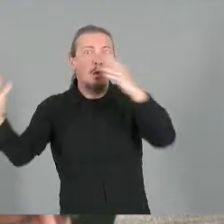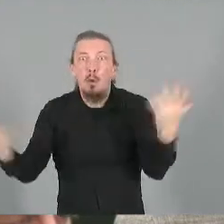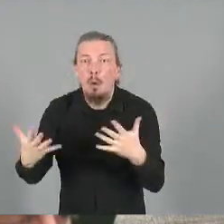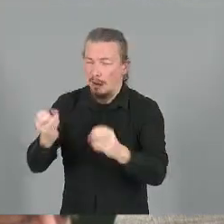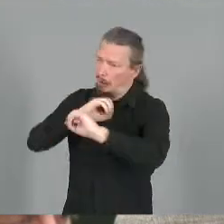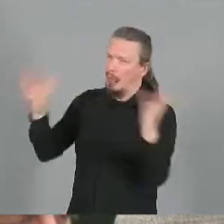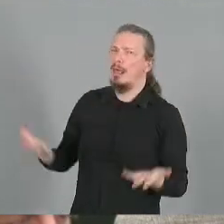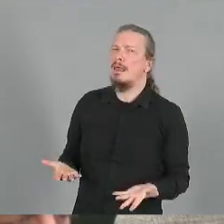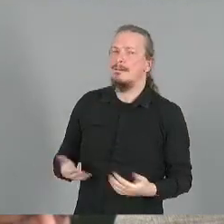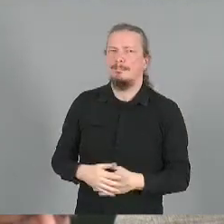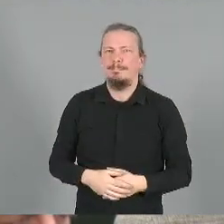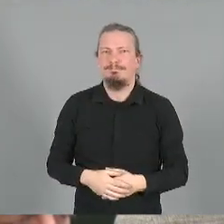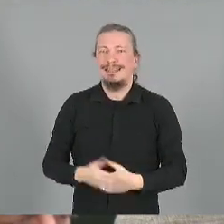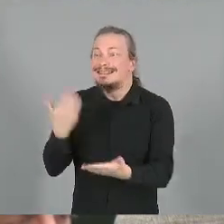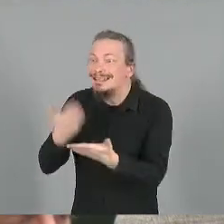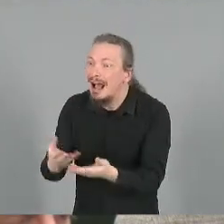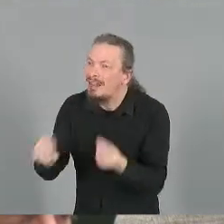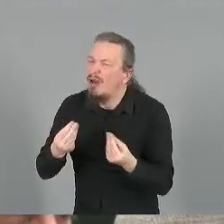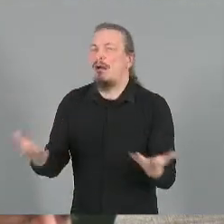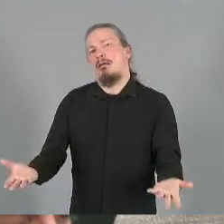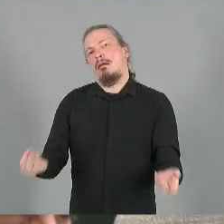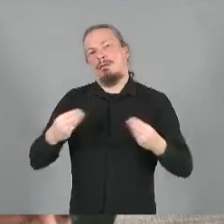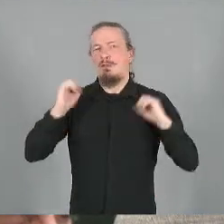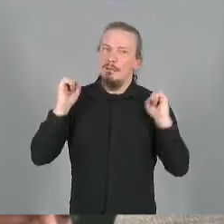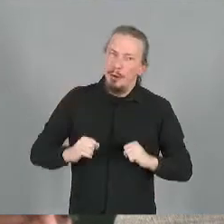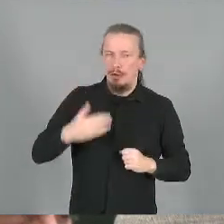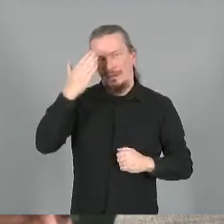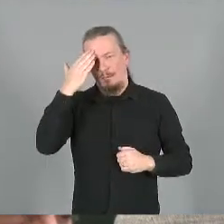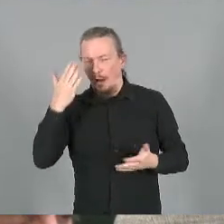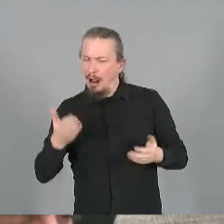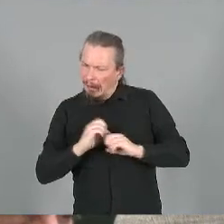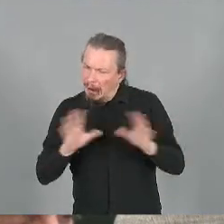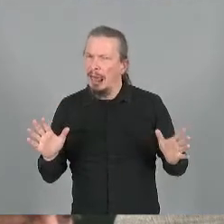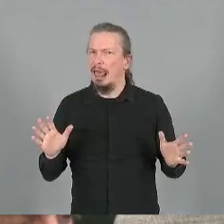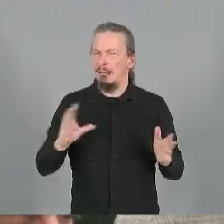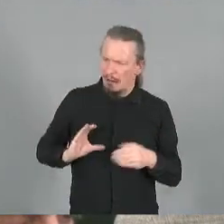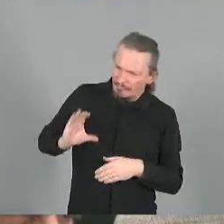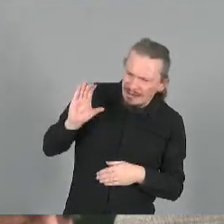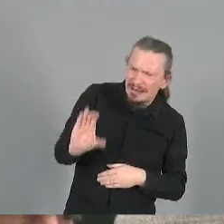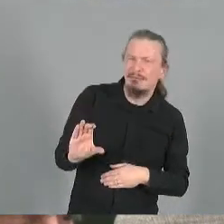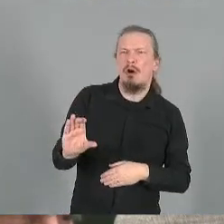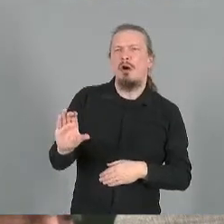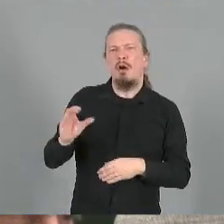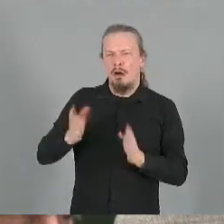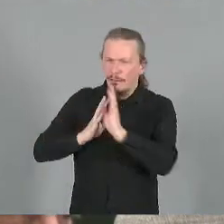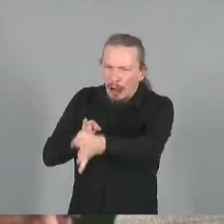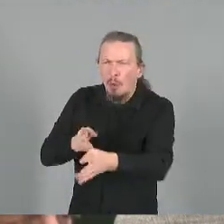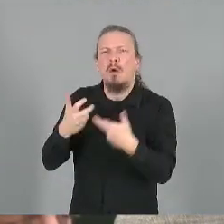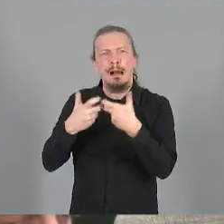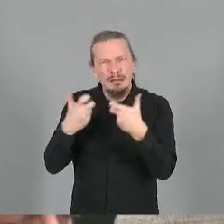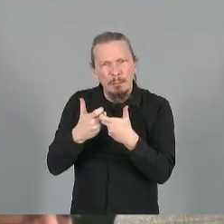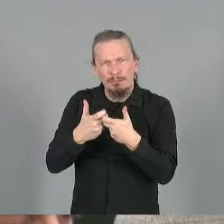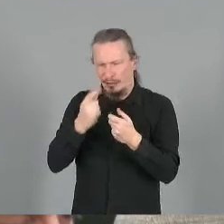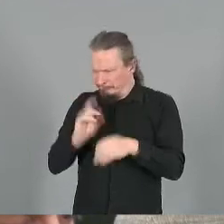métropolitains. Cela nous aurait par exemple permis de mesurer si la montée en puissance des investissements en faveur des aménagements cyclables